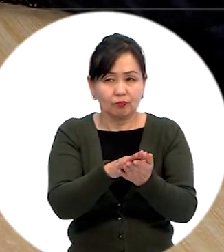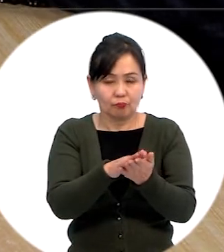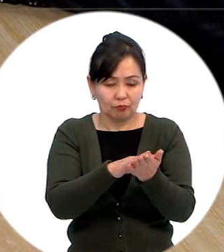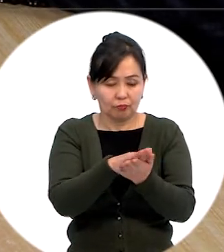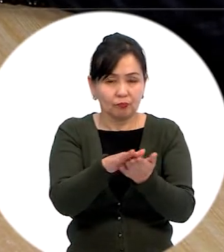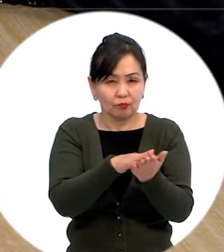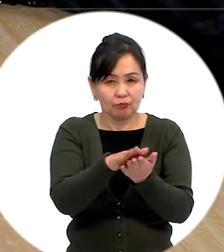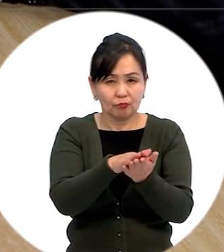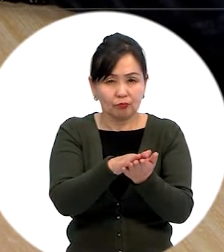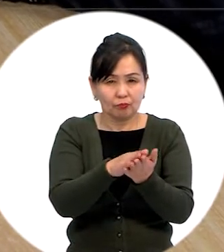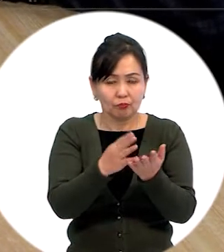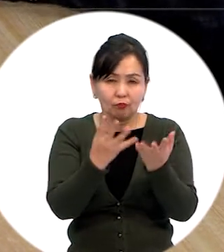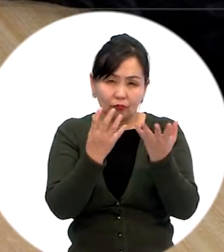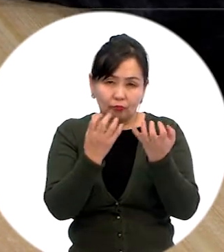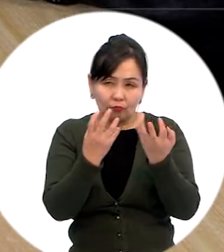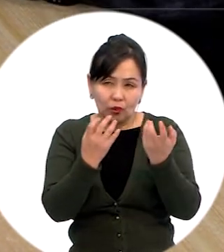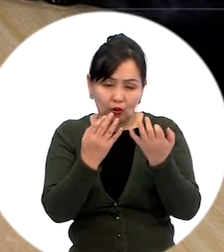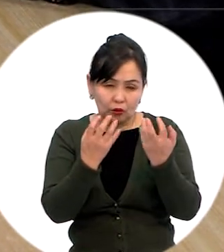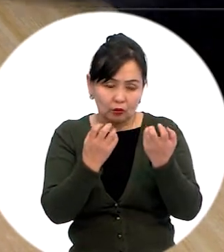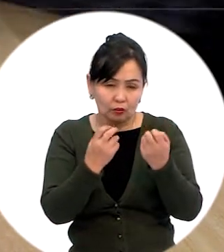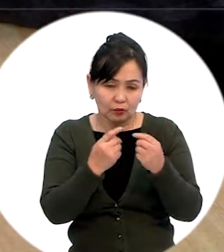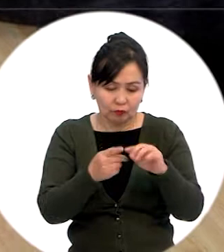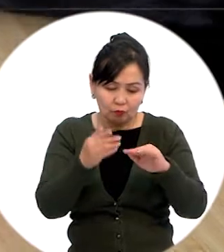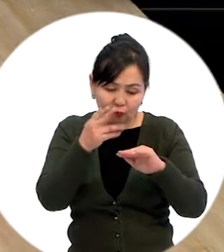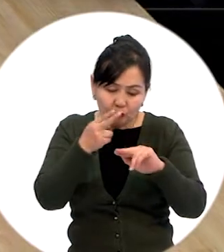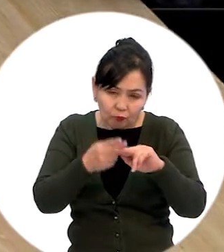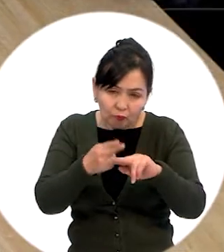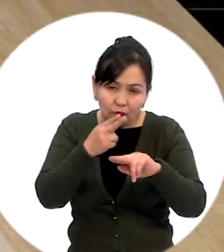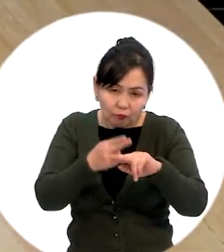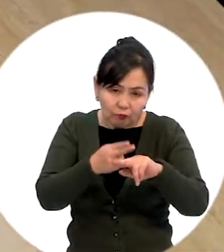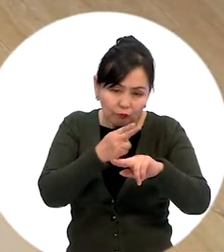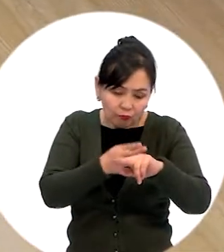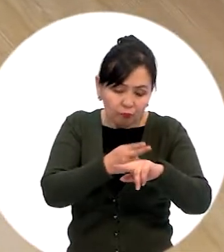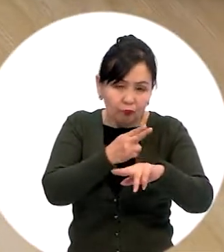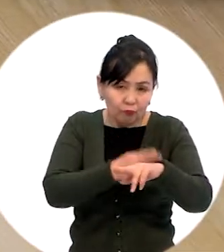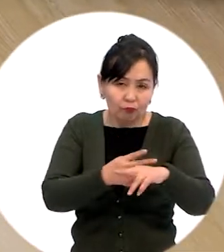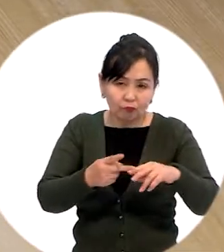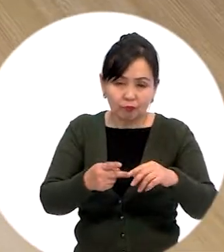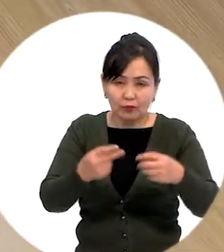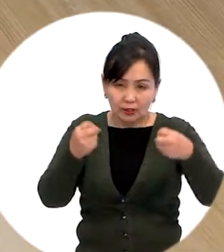за нэг нилээ хэдэн хэсэг болгоод тасалчих бүгдээрээ.